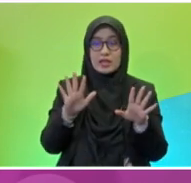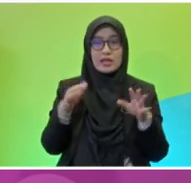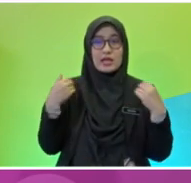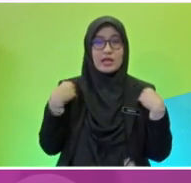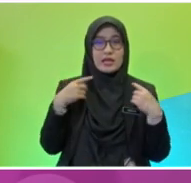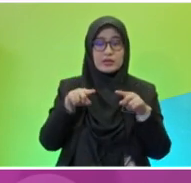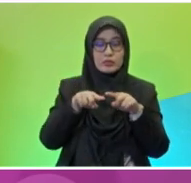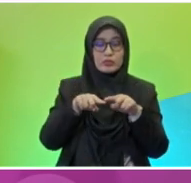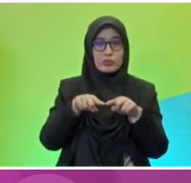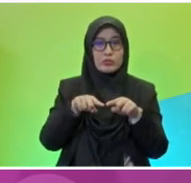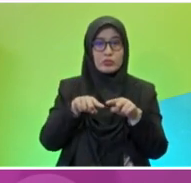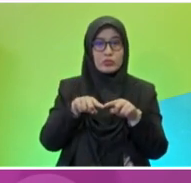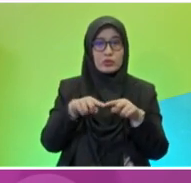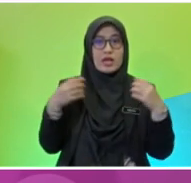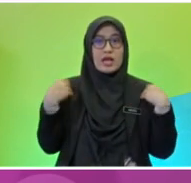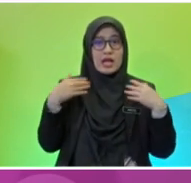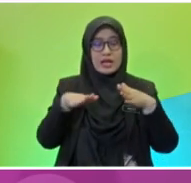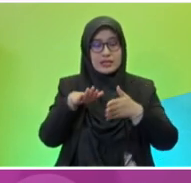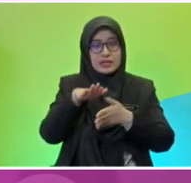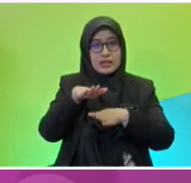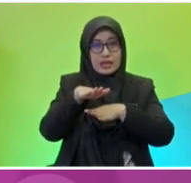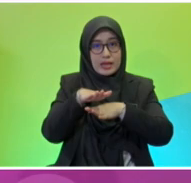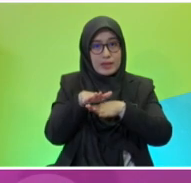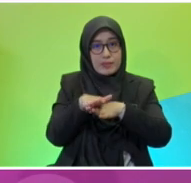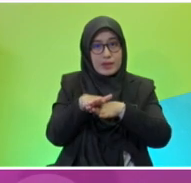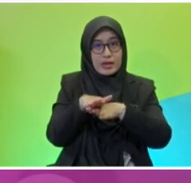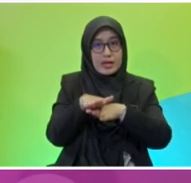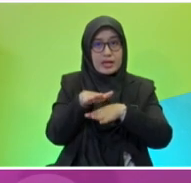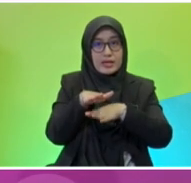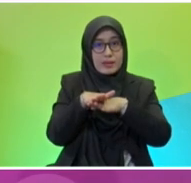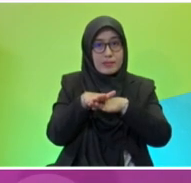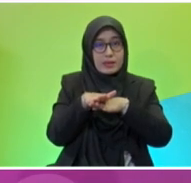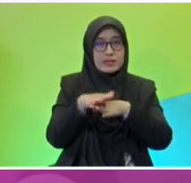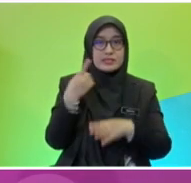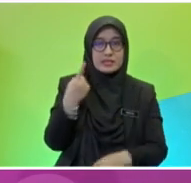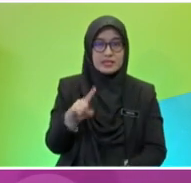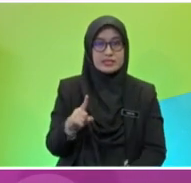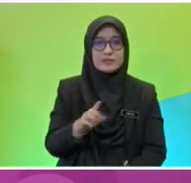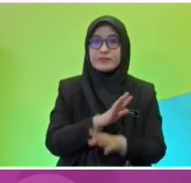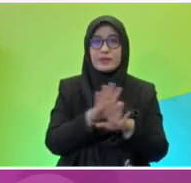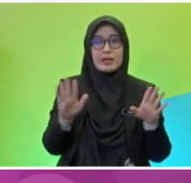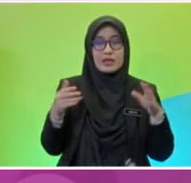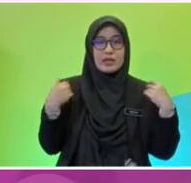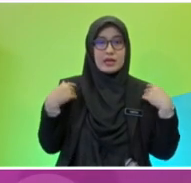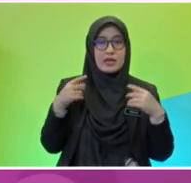gajah. Tapi kuku je tengok. Dia tak ada taring. Dia tak taring. Dia tak ada kuku yang tajam.